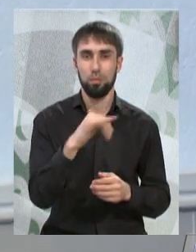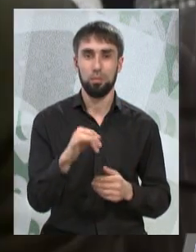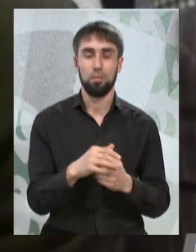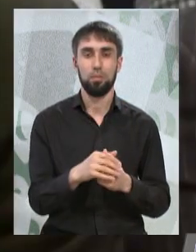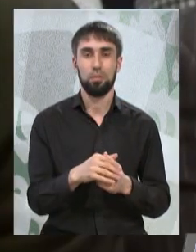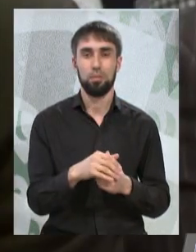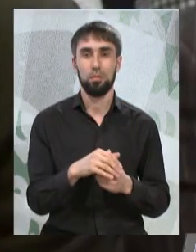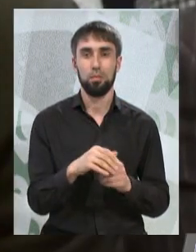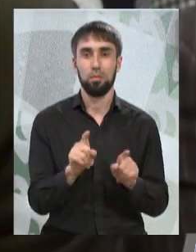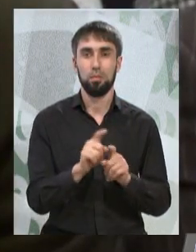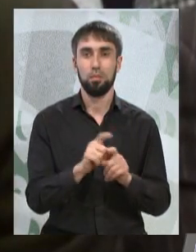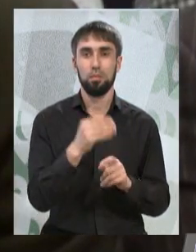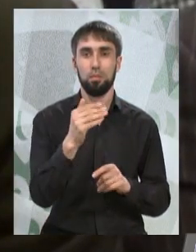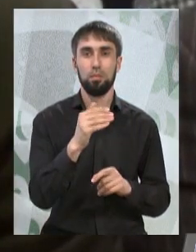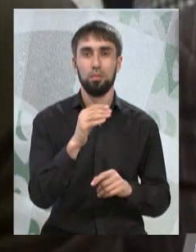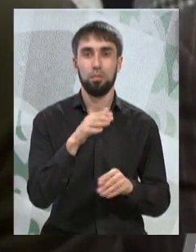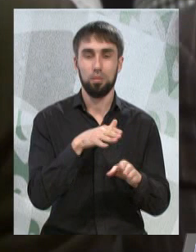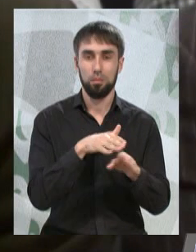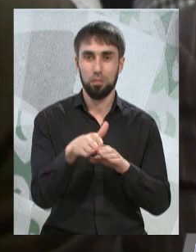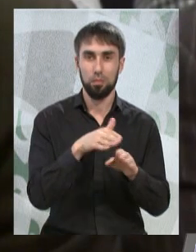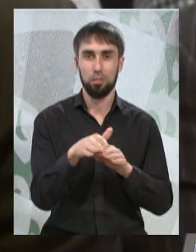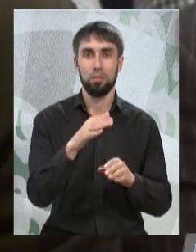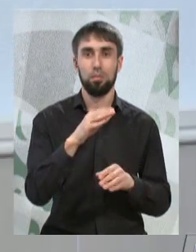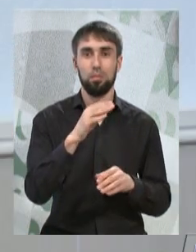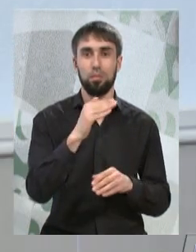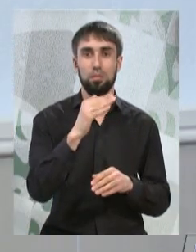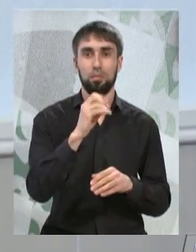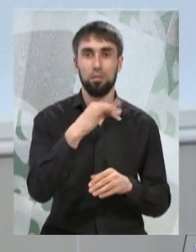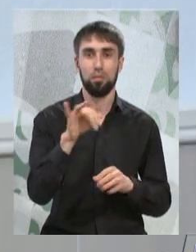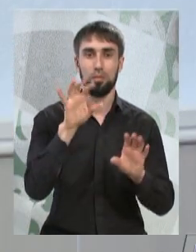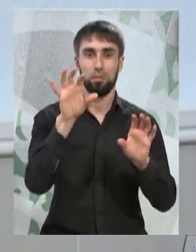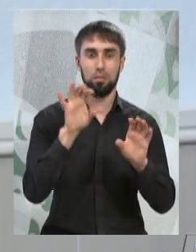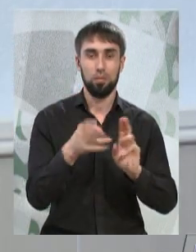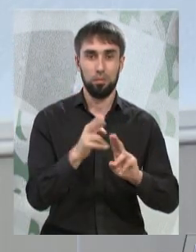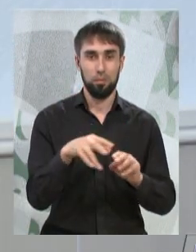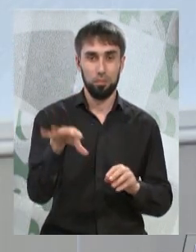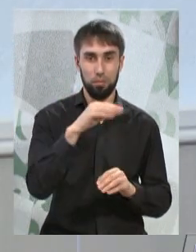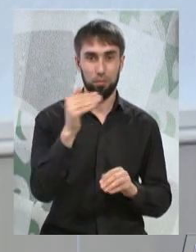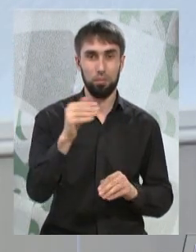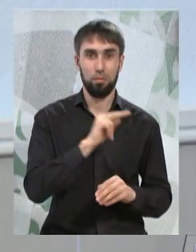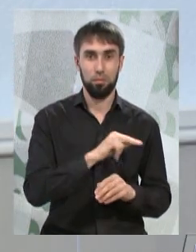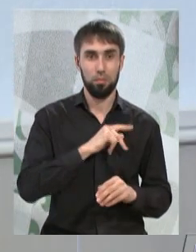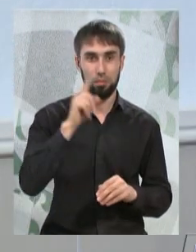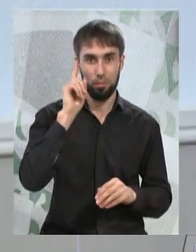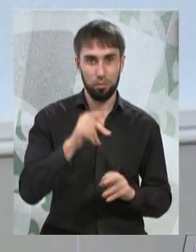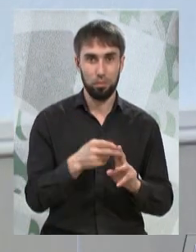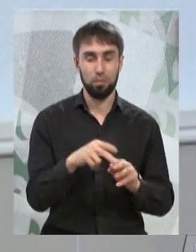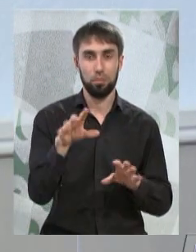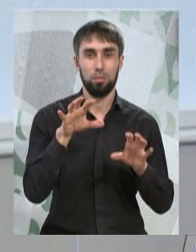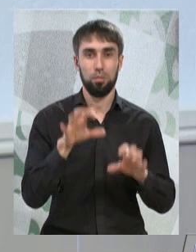исполнения федеральных законов. Вы свою работу знаете, вы ее делаете. И председатель